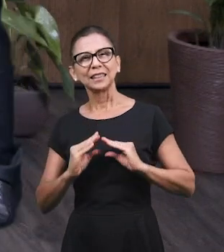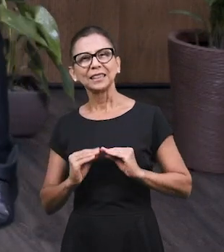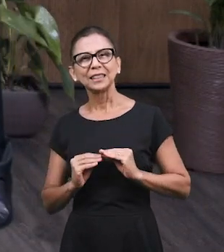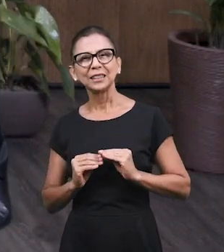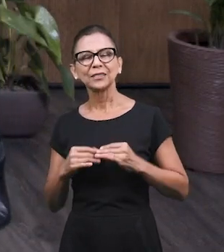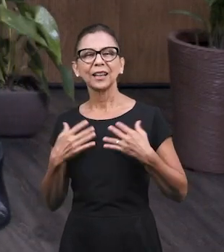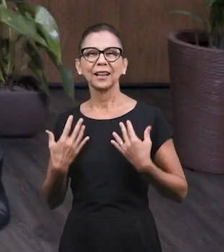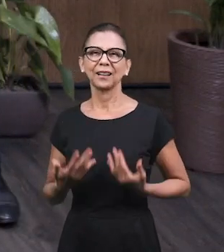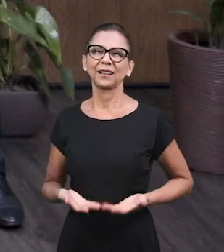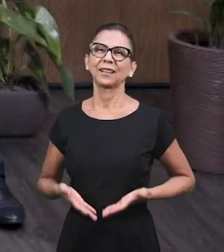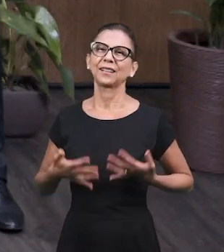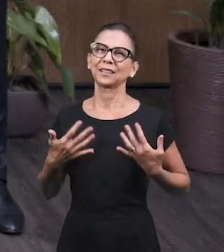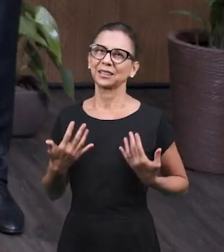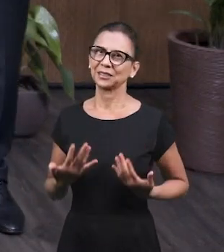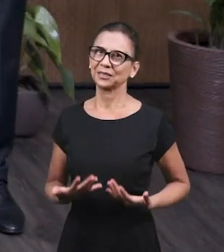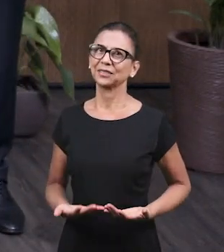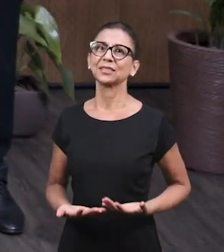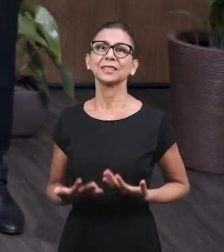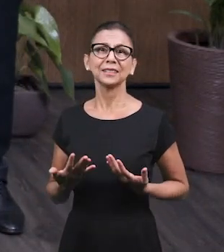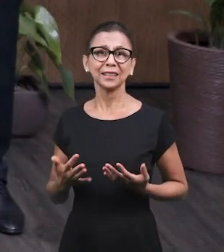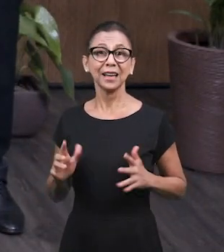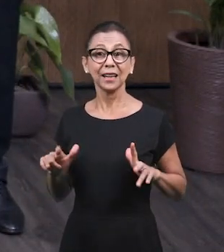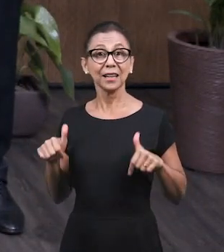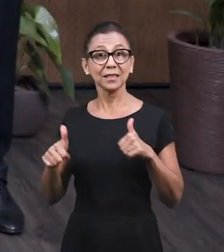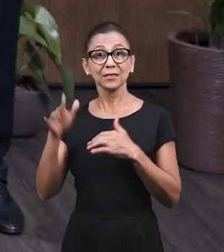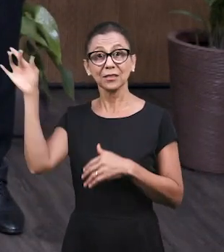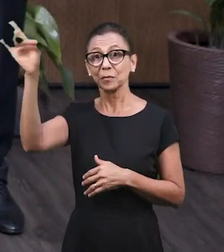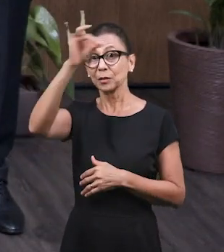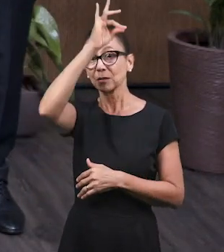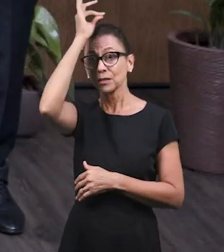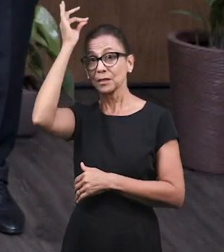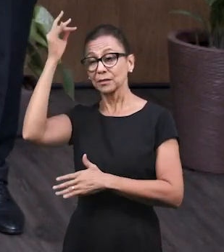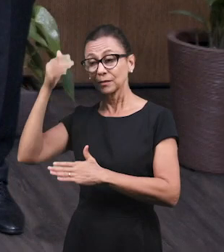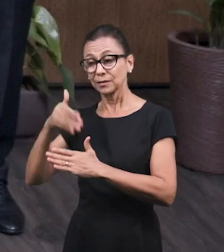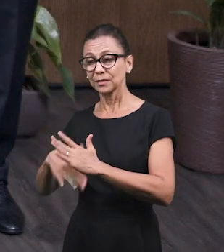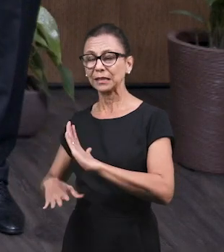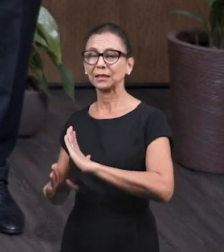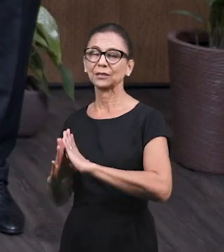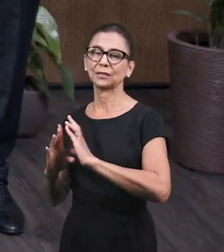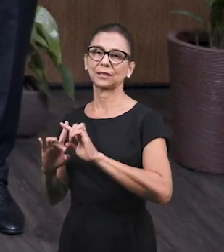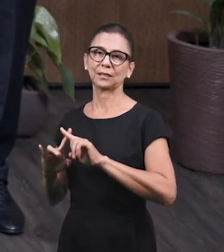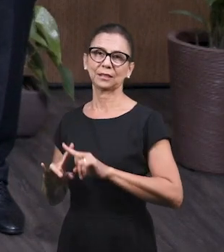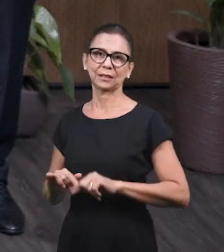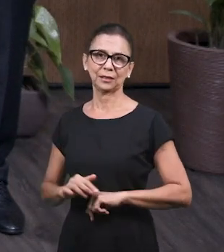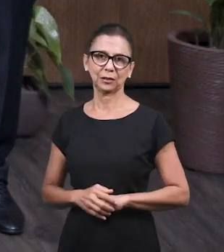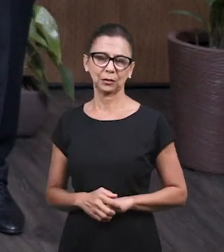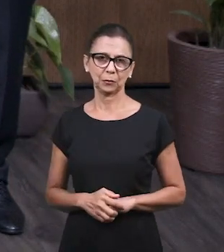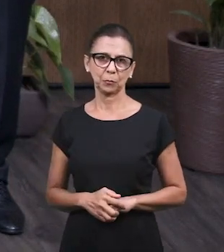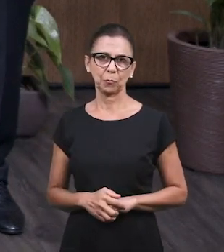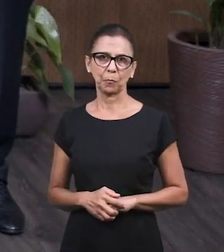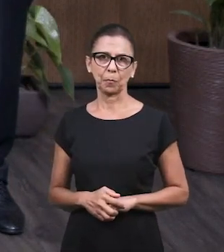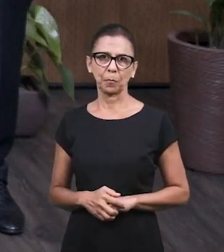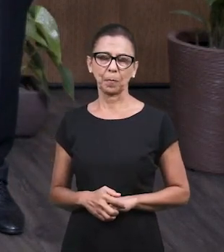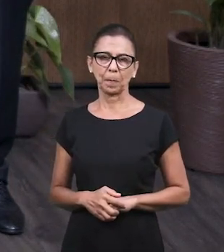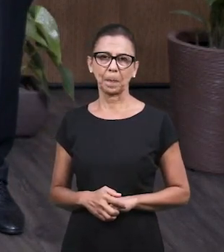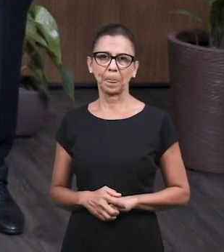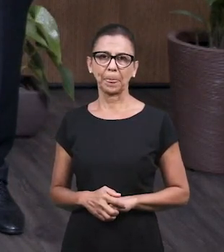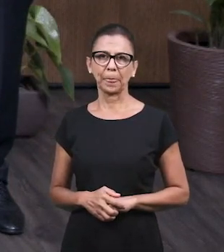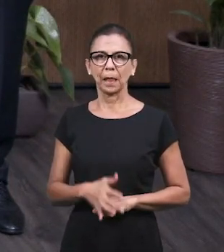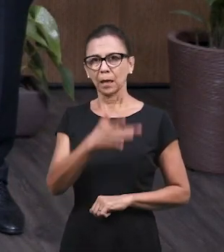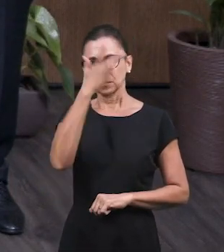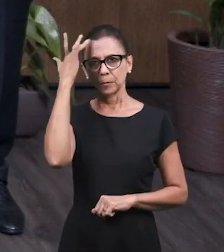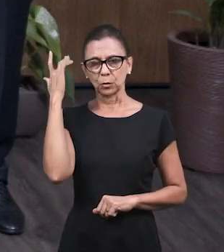suave. C'est une bénédiction, c'est un soulagement, c'est un encouragement, c'est